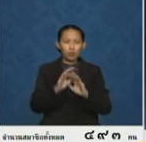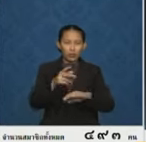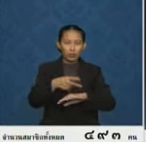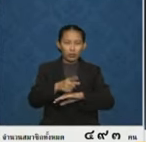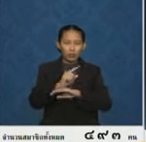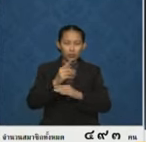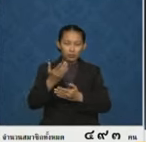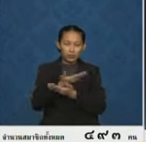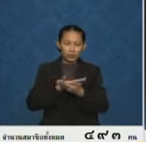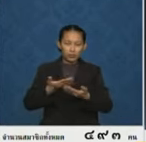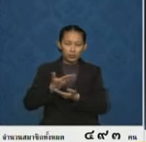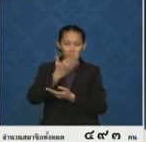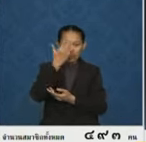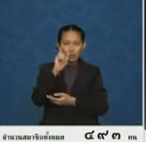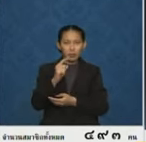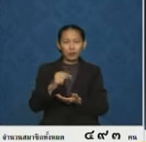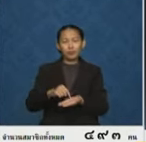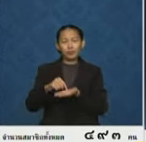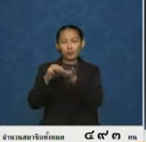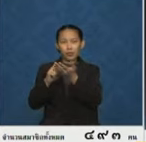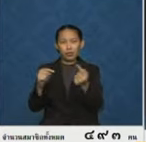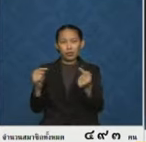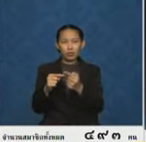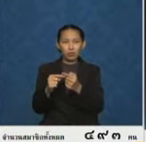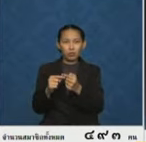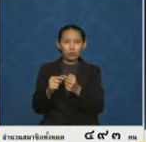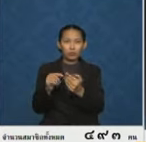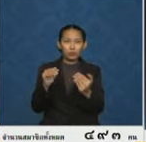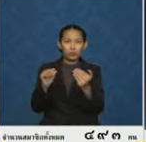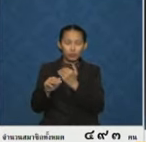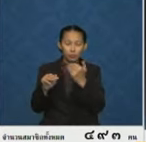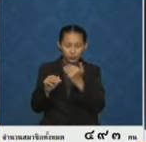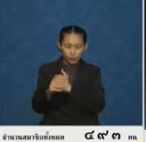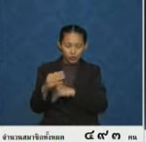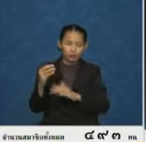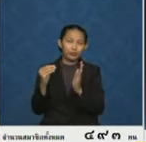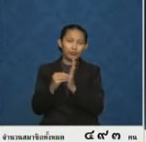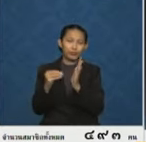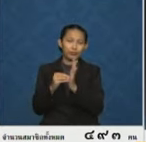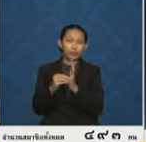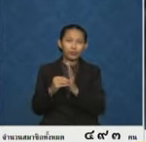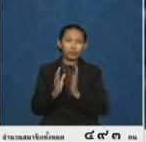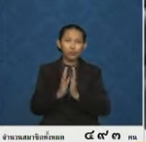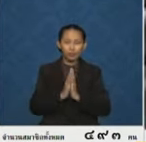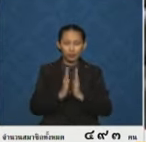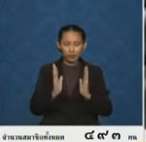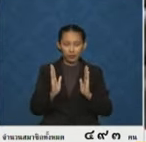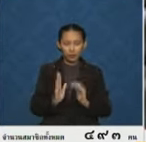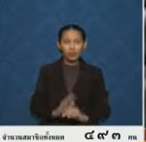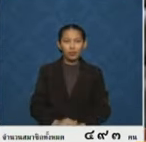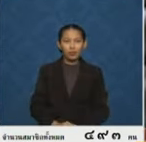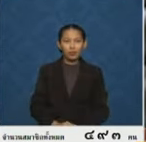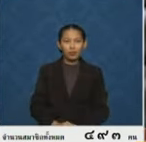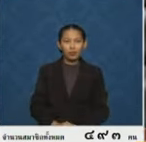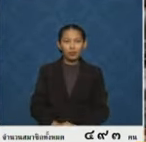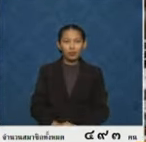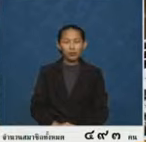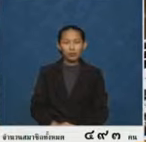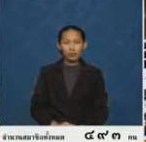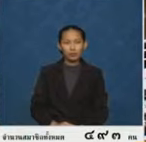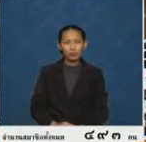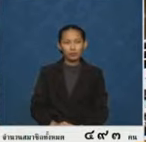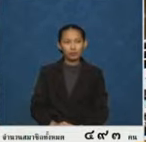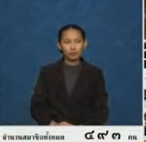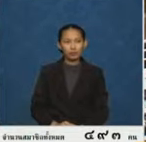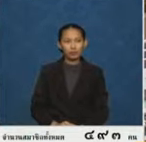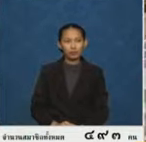พิจารณาเพื่อจะเอ่อปรึกษาหารือนะครับไปยังทางกรมการขนส่งทางบกและกรุงเทพมหานครครับขอบคุณครับขอบคุณครับต่อ